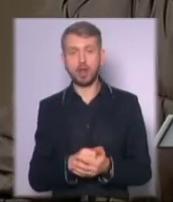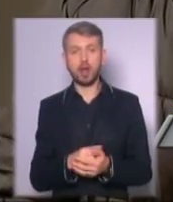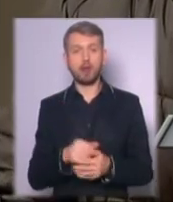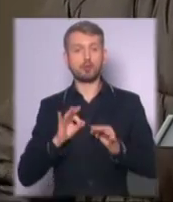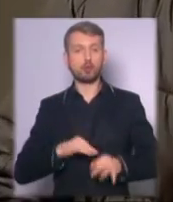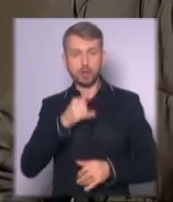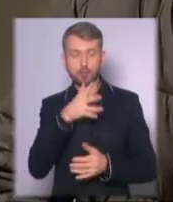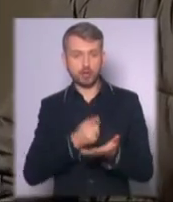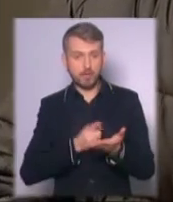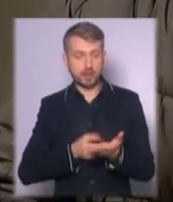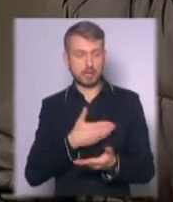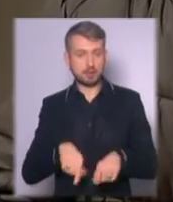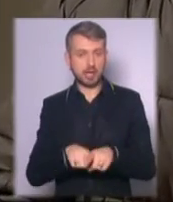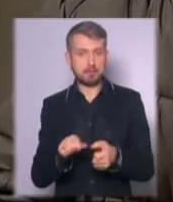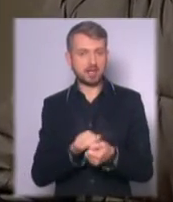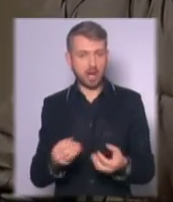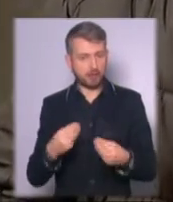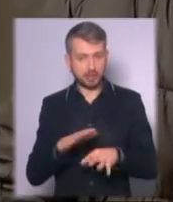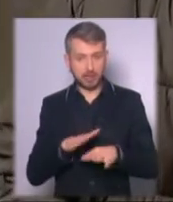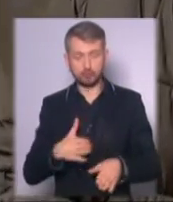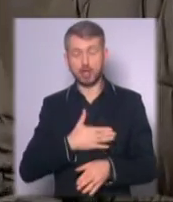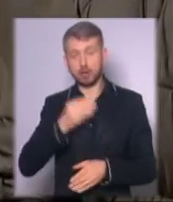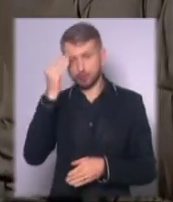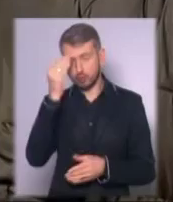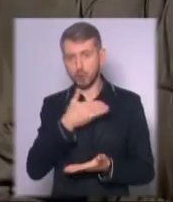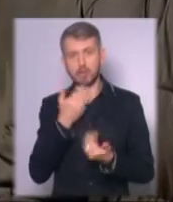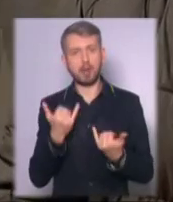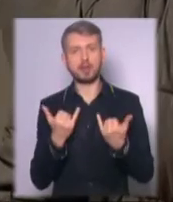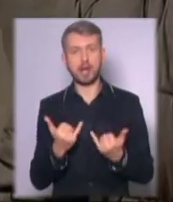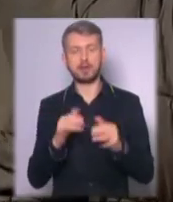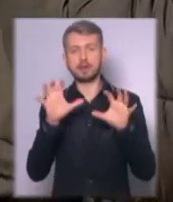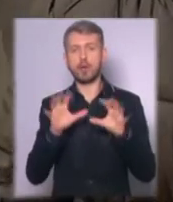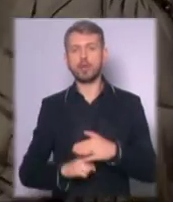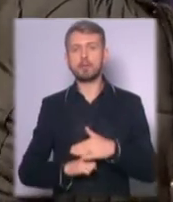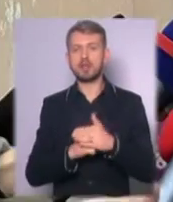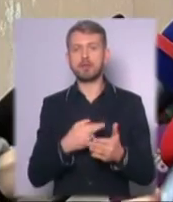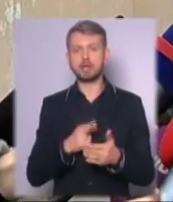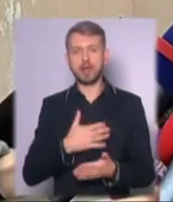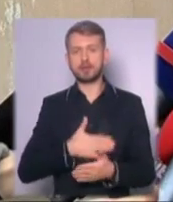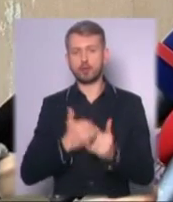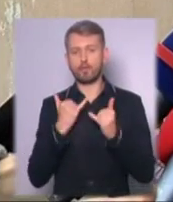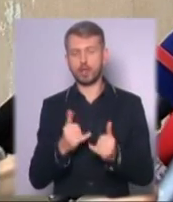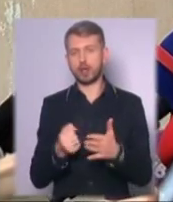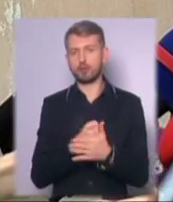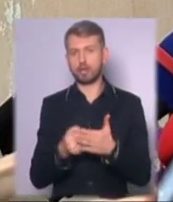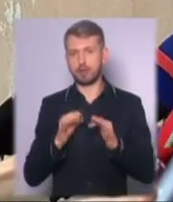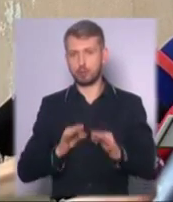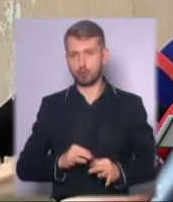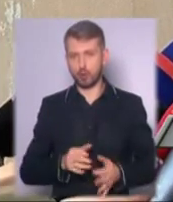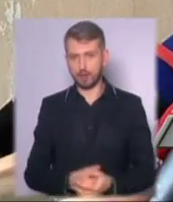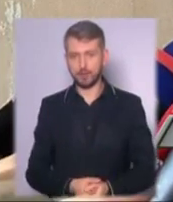матеріалів не надано, на нашу думку, немає наразі законних підстав для задоволення клопотання прокурора. У судовому засіданні